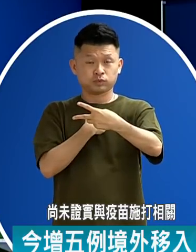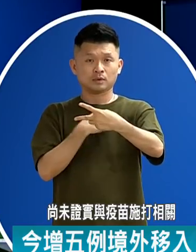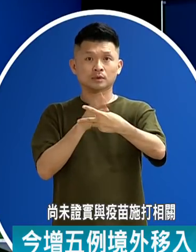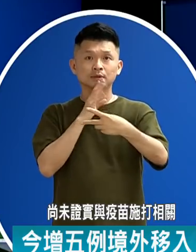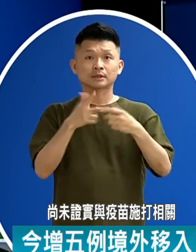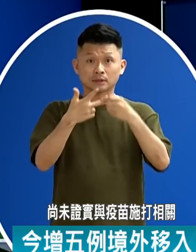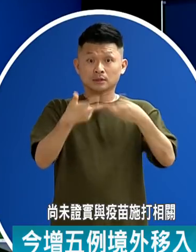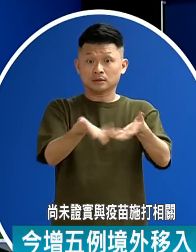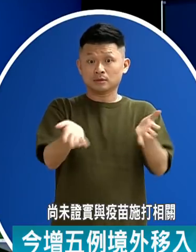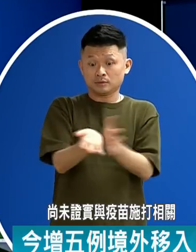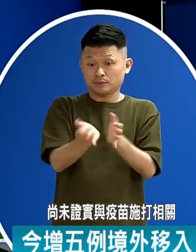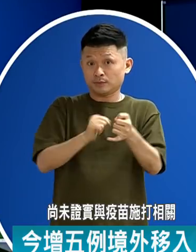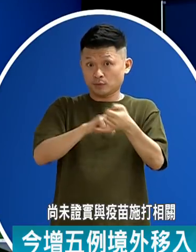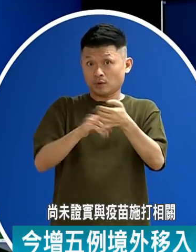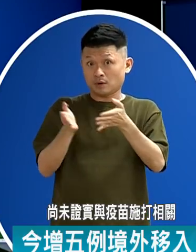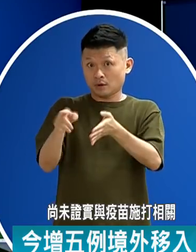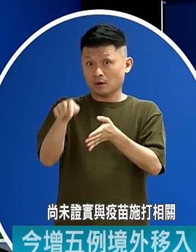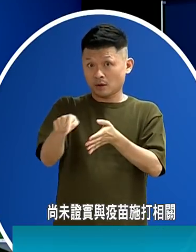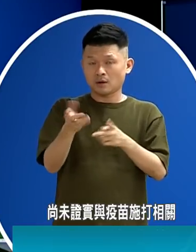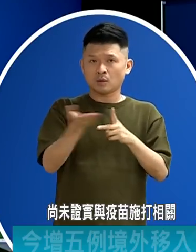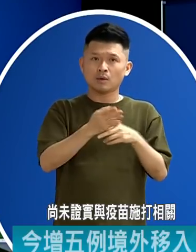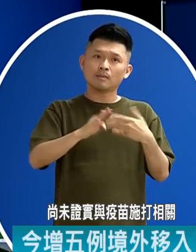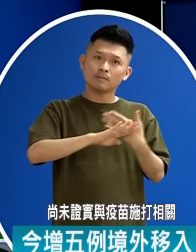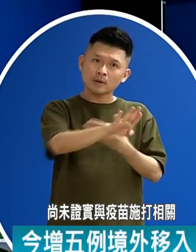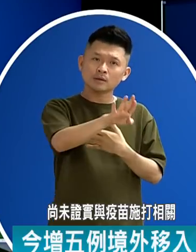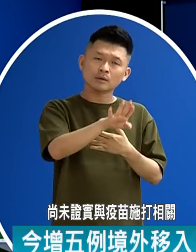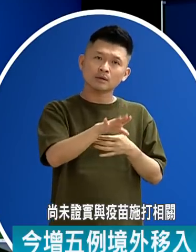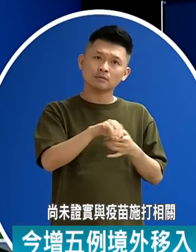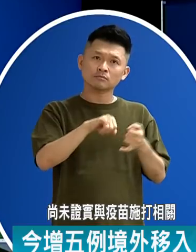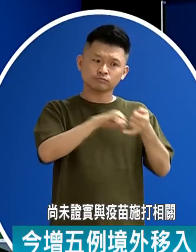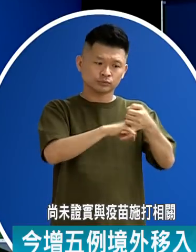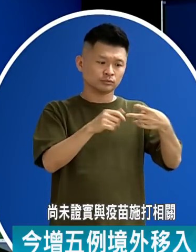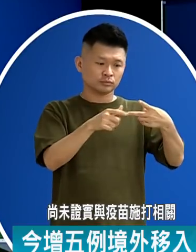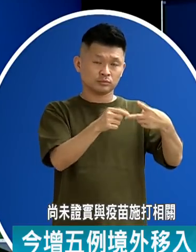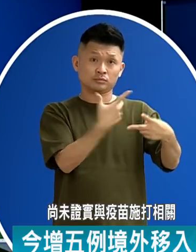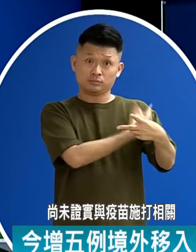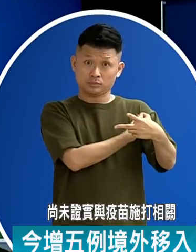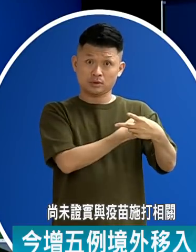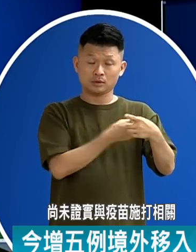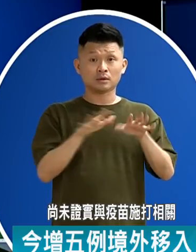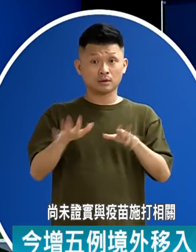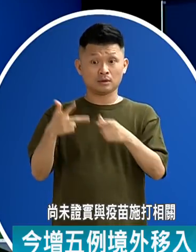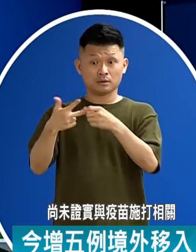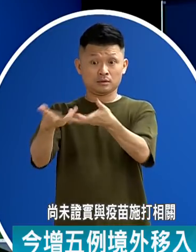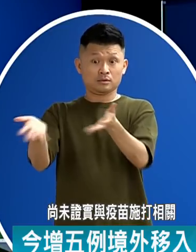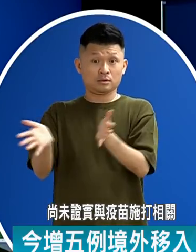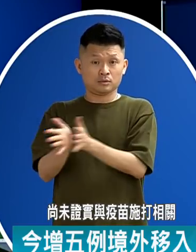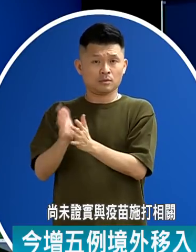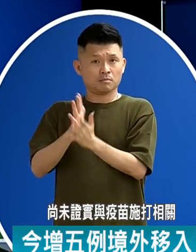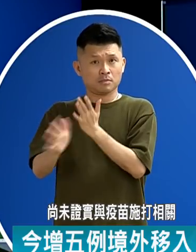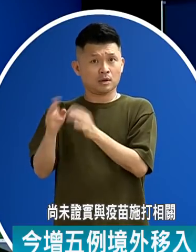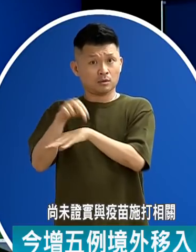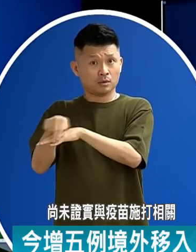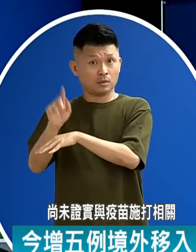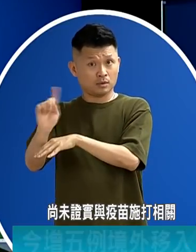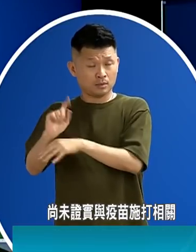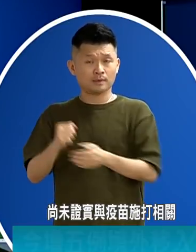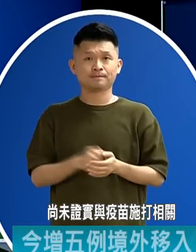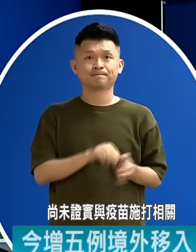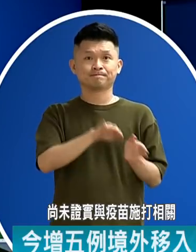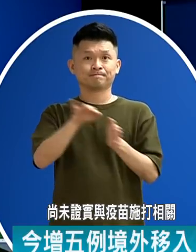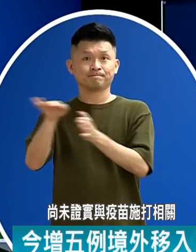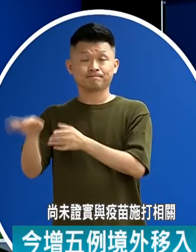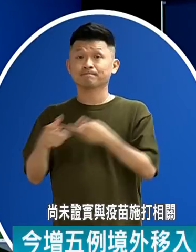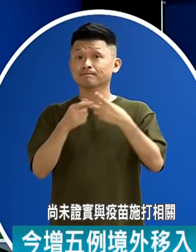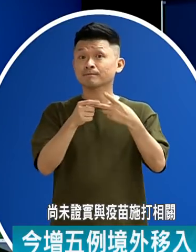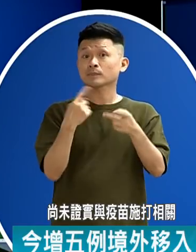七轮的预约吗？还是说这是另外一个管道去让他们打第二剂？那我们第七轮现在目前是怎么样做安排？那第二个是想